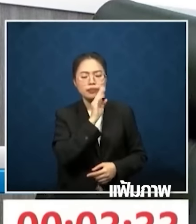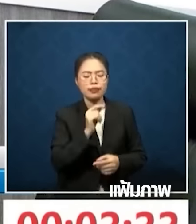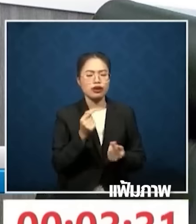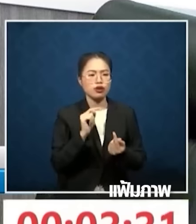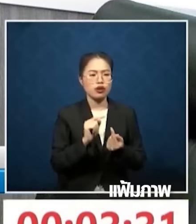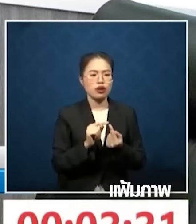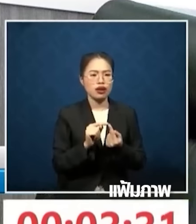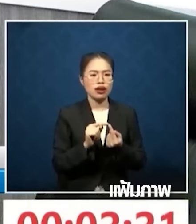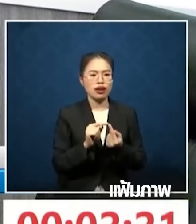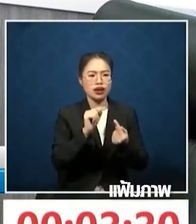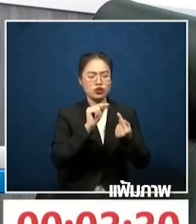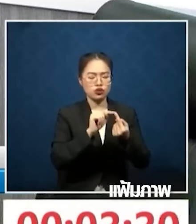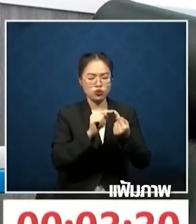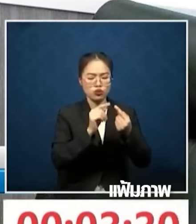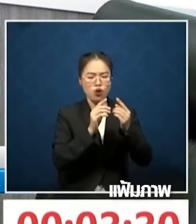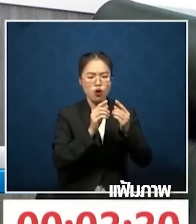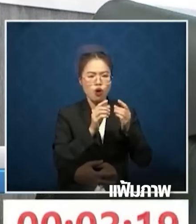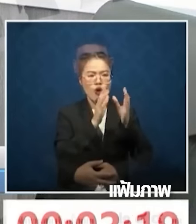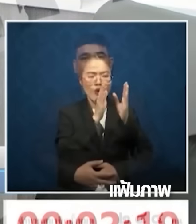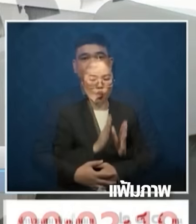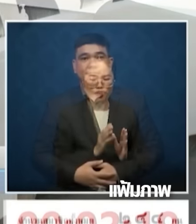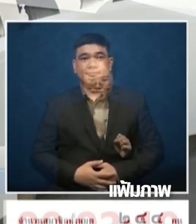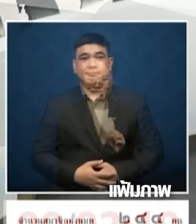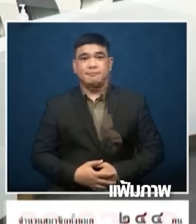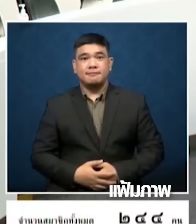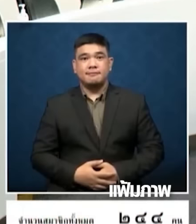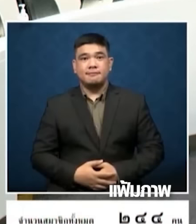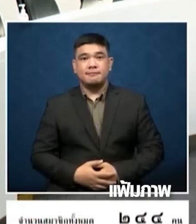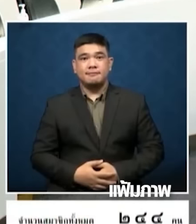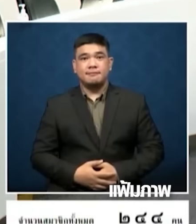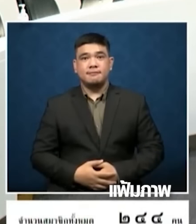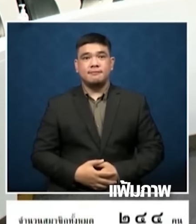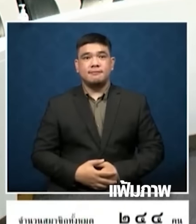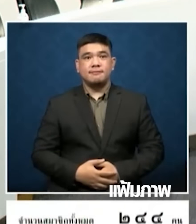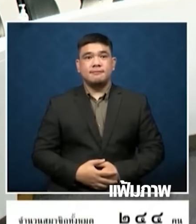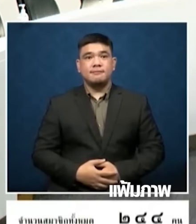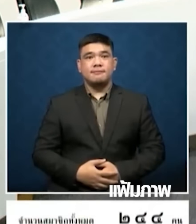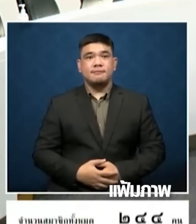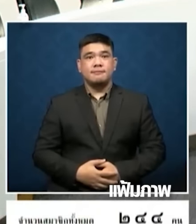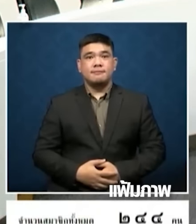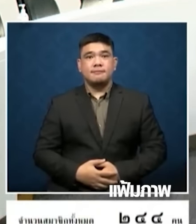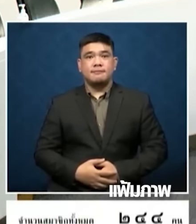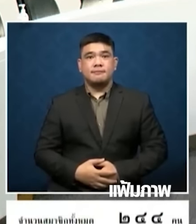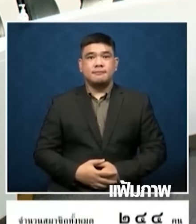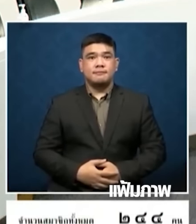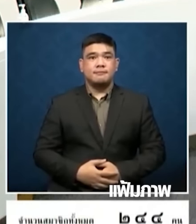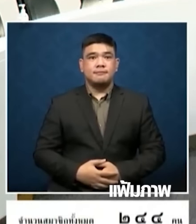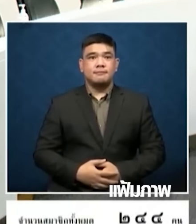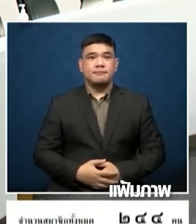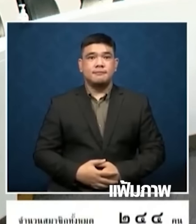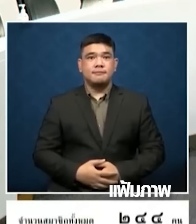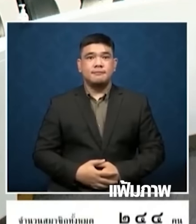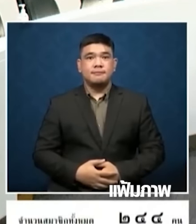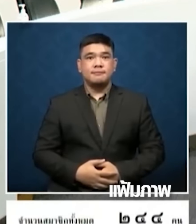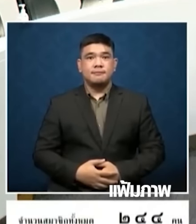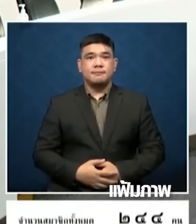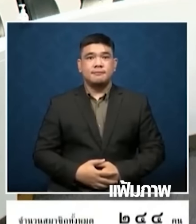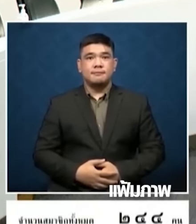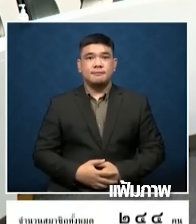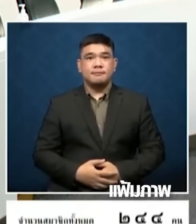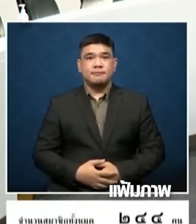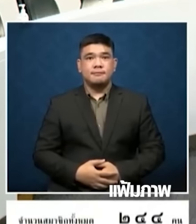รัฐธรรมนูญแปลว่ารอบเนี้ยเราก็จะได้เห็นทั้งคนที่มุ่งมั่นตั้งใจจะมาเป็นสภาตรวจสอบคือสวนะ